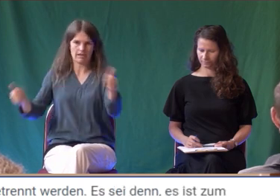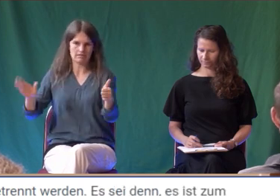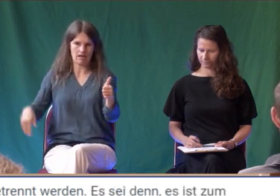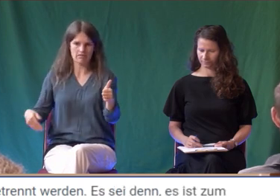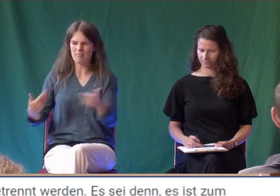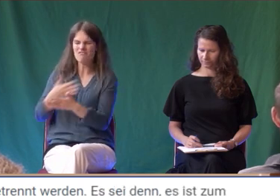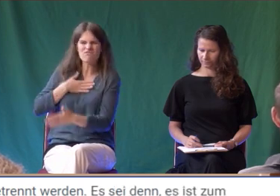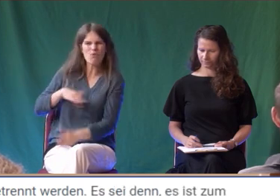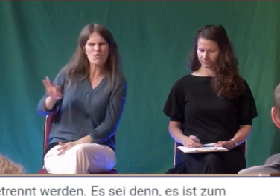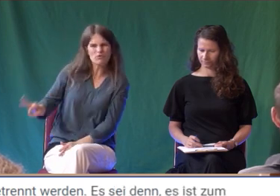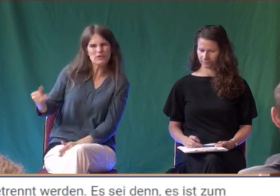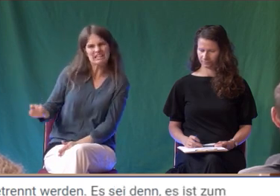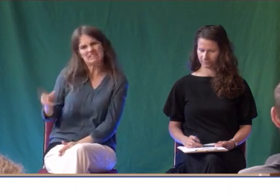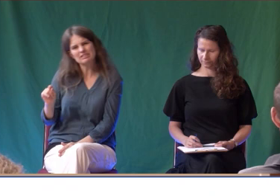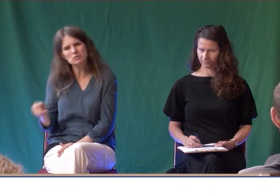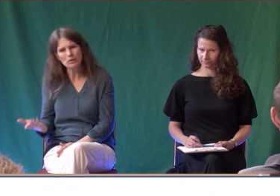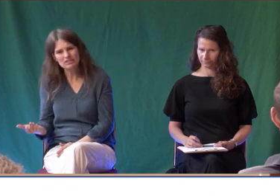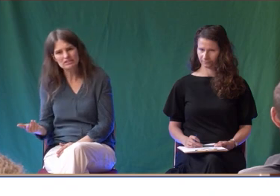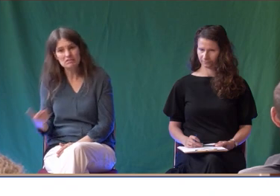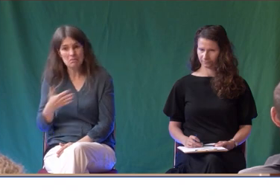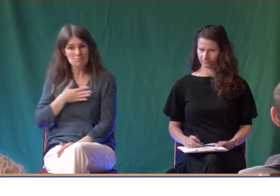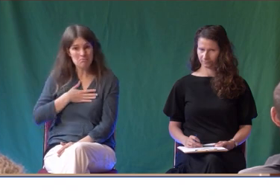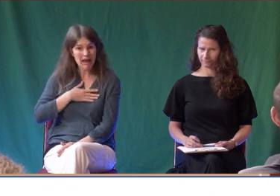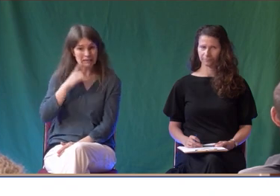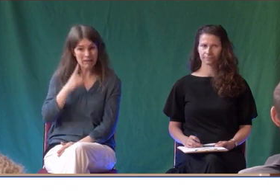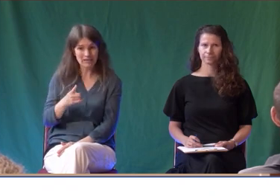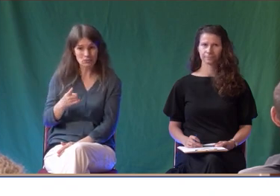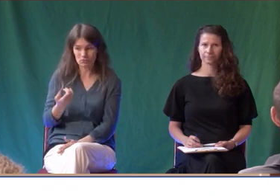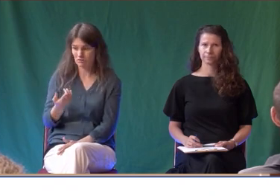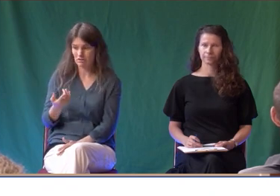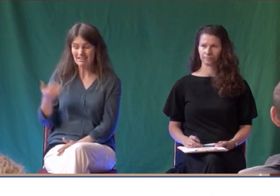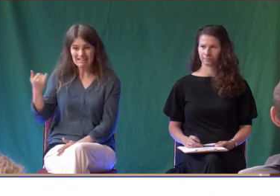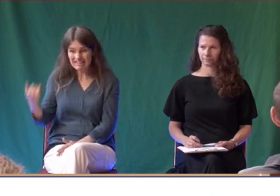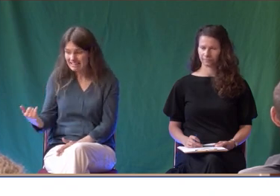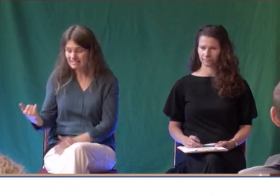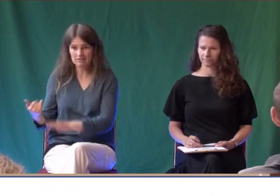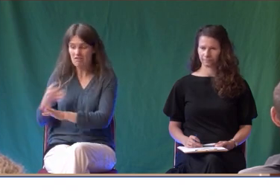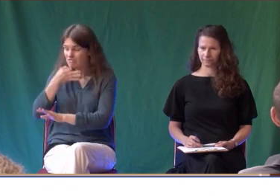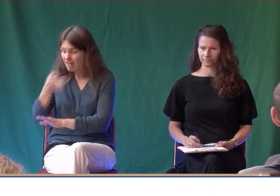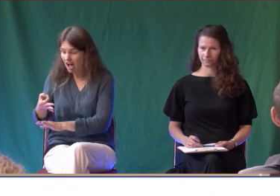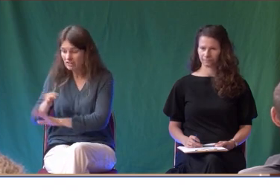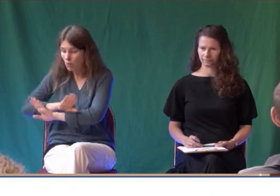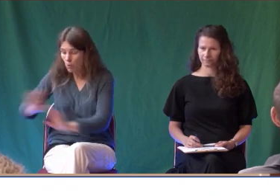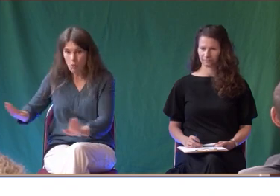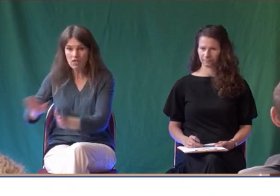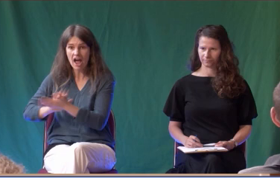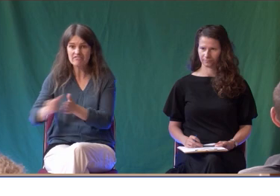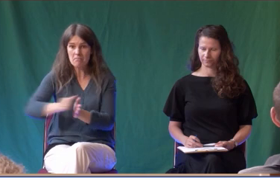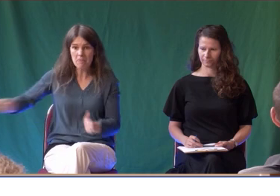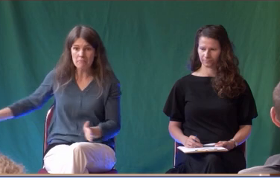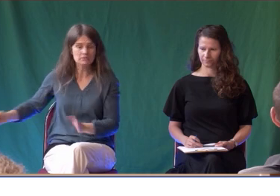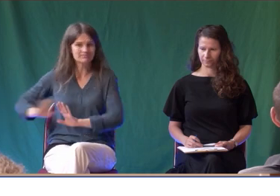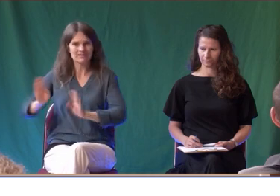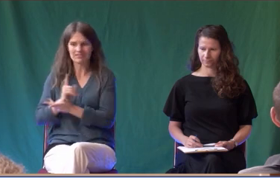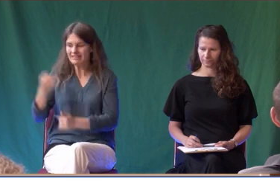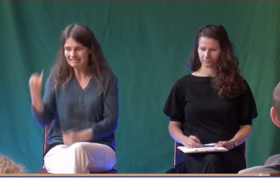erstens mal kann man das Wohl des Kindes aus meiner festen Überzeugung nicht ohne das Kind selber zu befragen bestimmen also ein